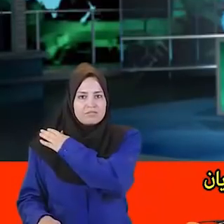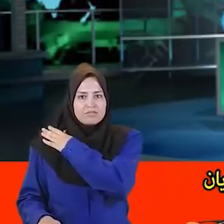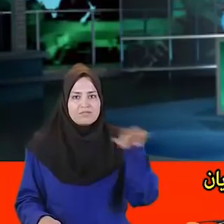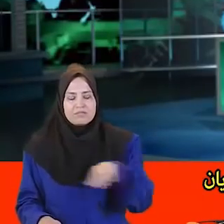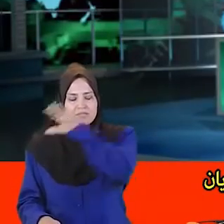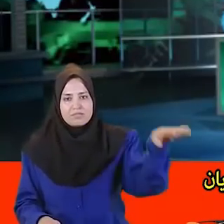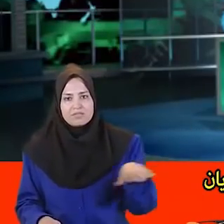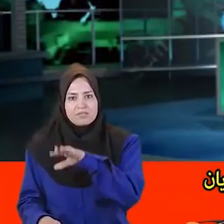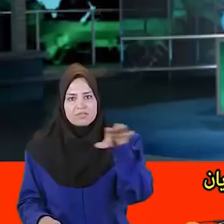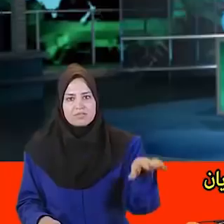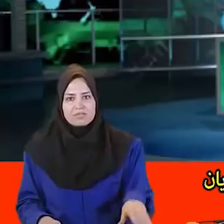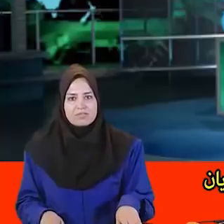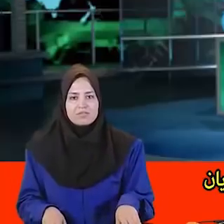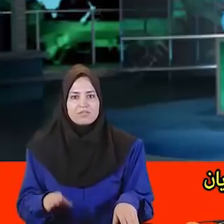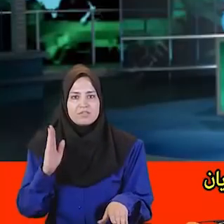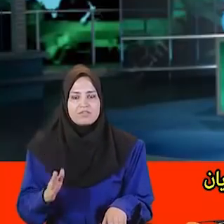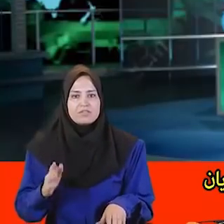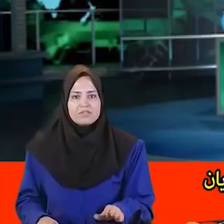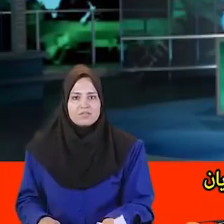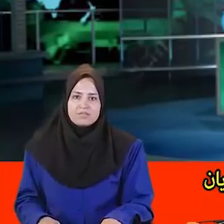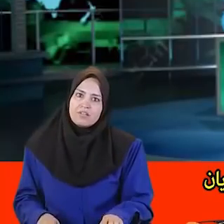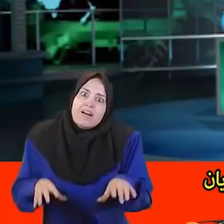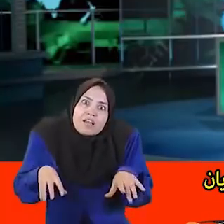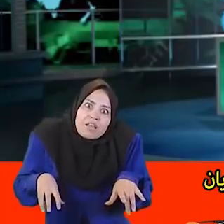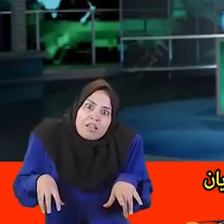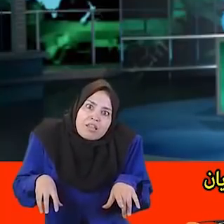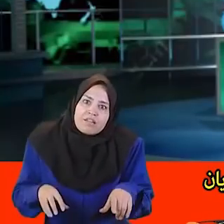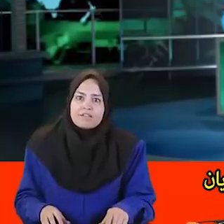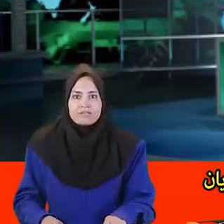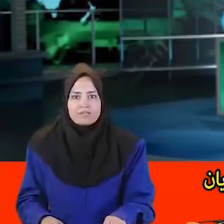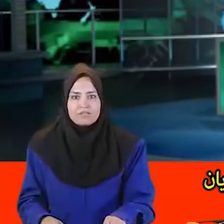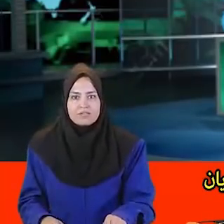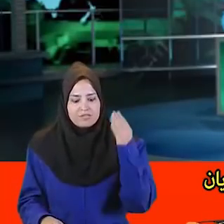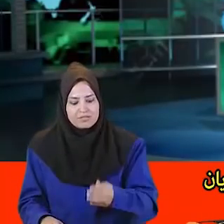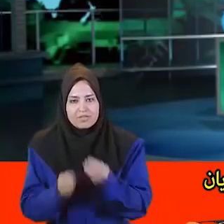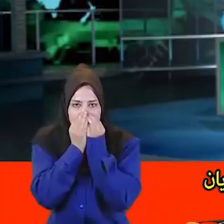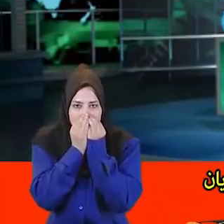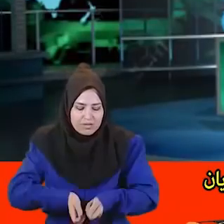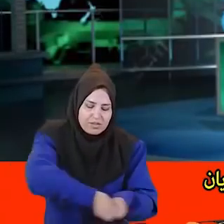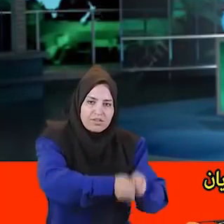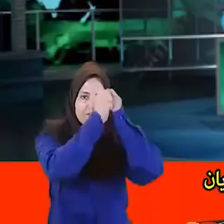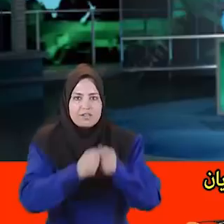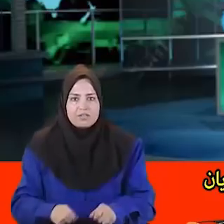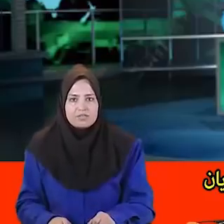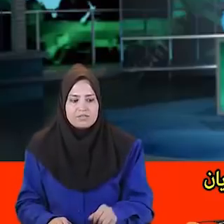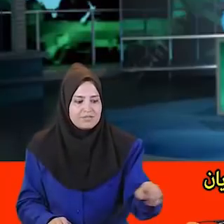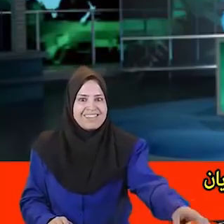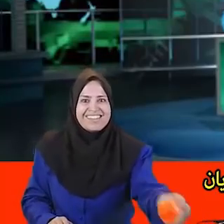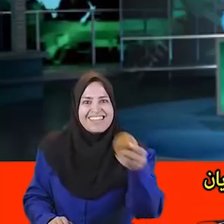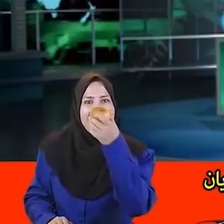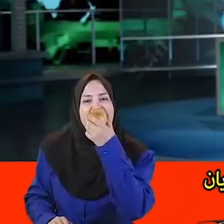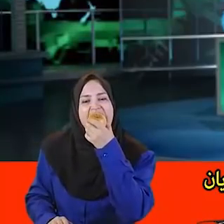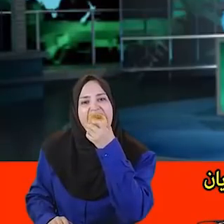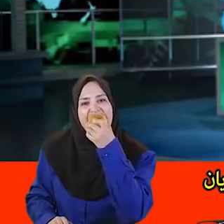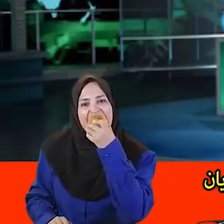تمام اتفاقات ناهنجار تاریخ، اعم از انقراض دایناسورها، کشته شدن هابیل، وسوسه آدم و حوا برای